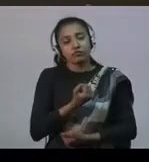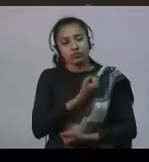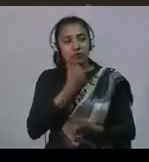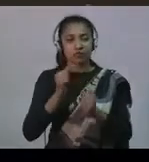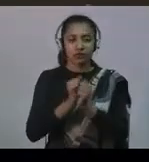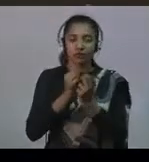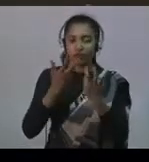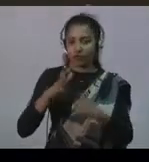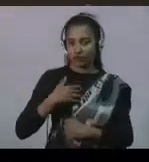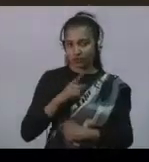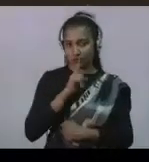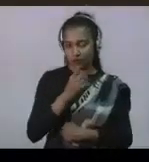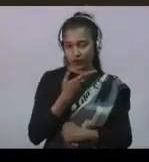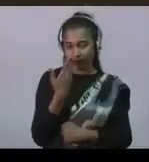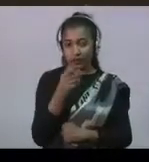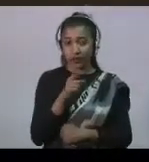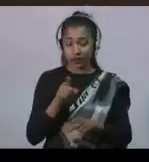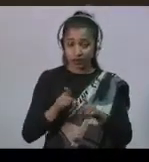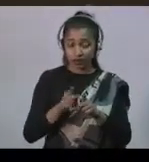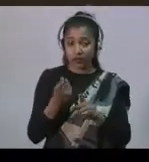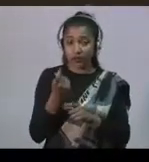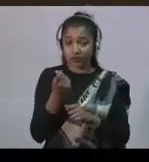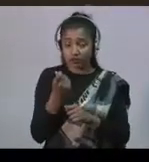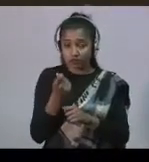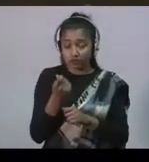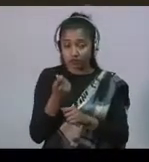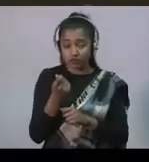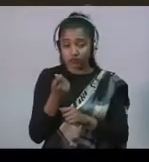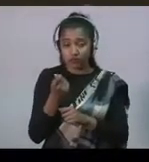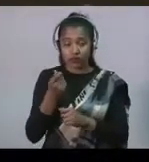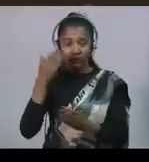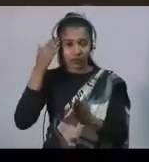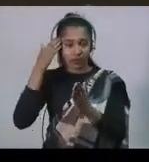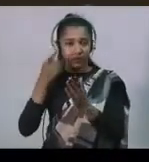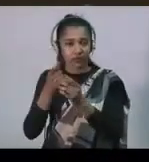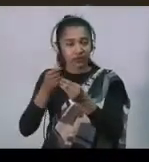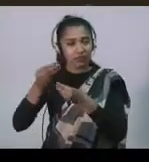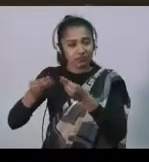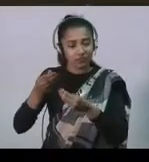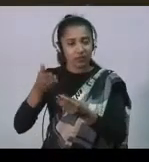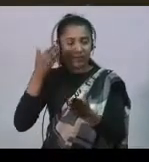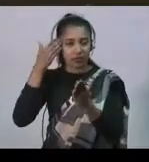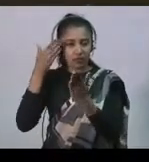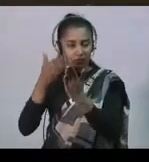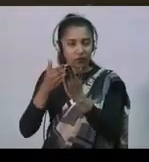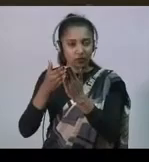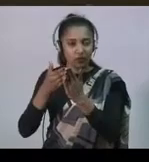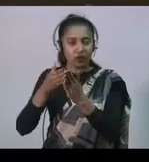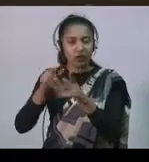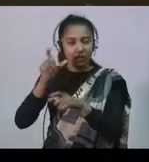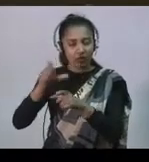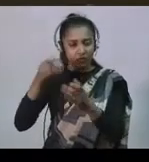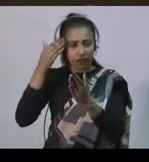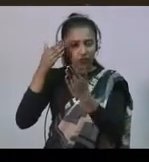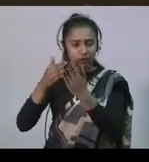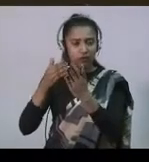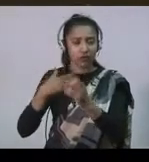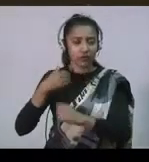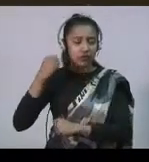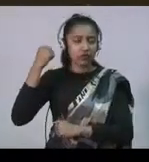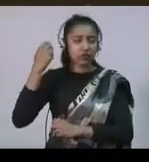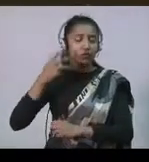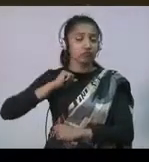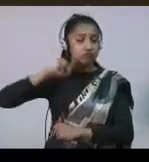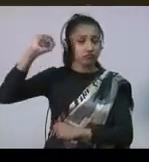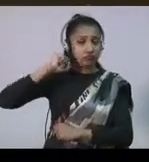කැමැතියි. ආර්ථික යුක්තිය සඳහා වූ ජනතා ව්‍යාපාරයේ සමග අපි උද්ඝෝෂණ මාලාවක්ම සිදු කළා. විරුපෞල්